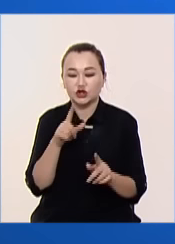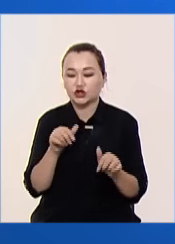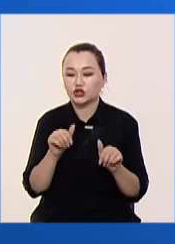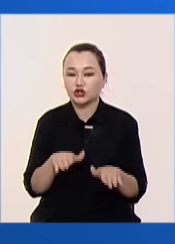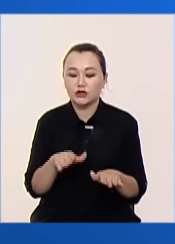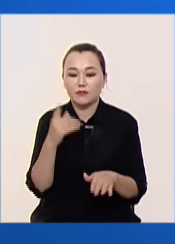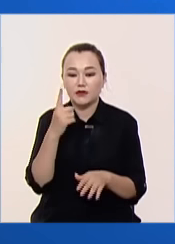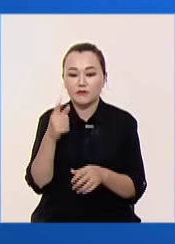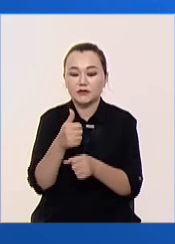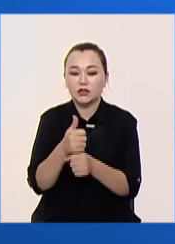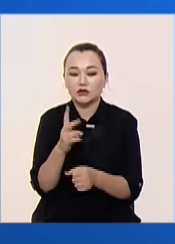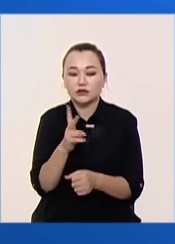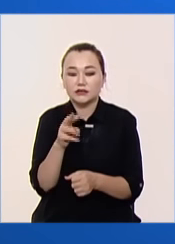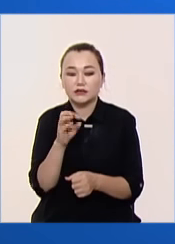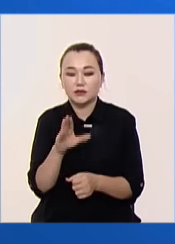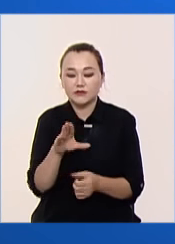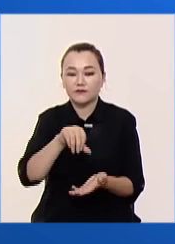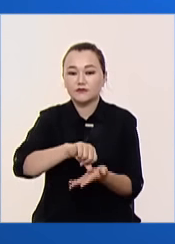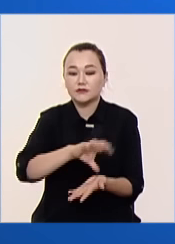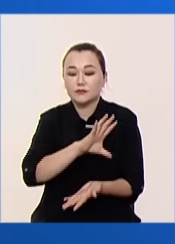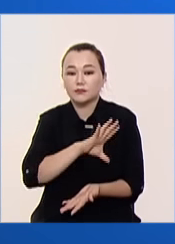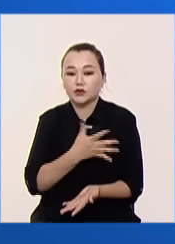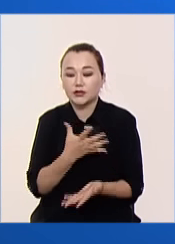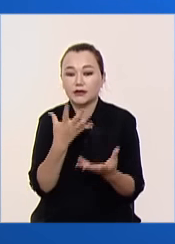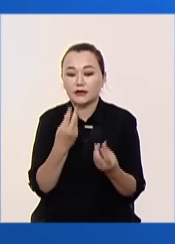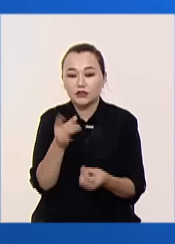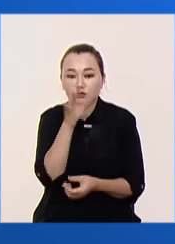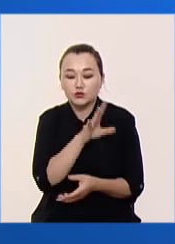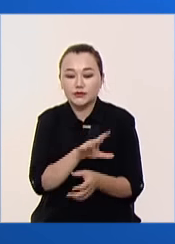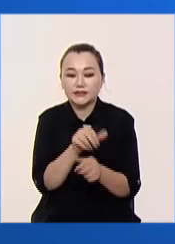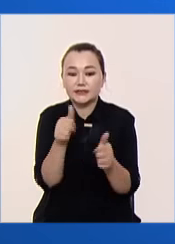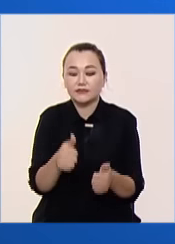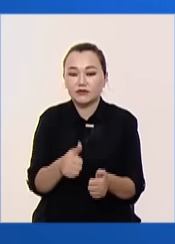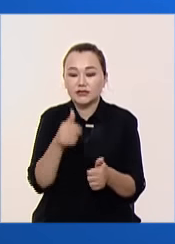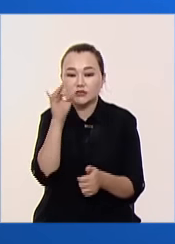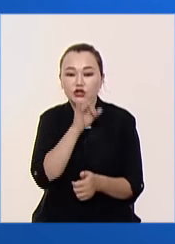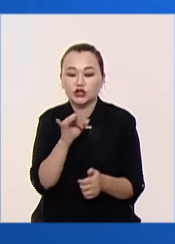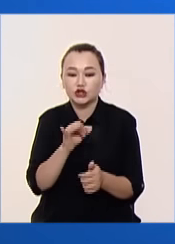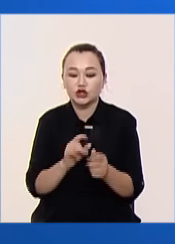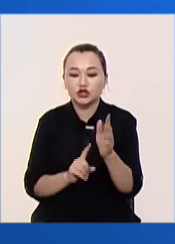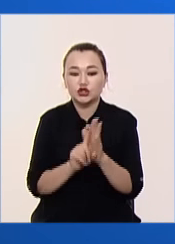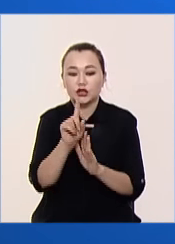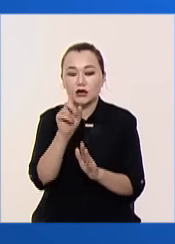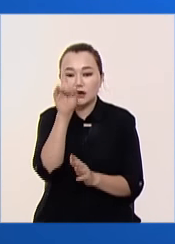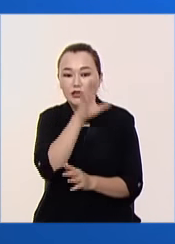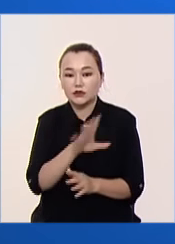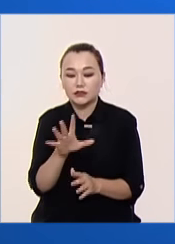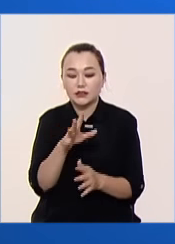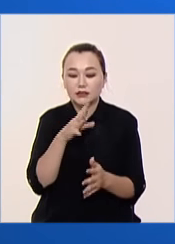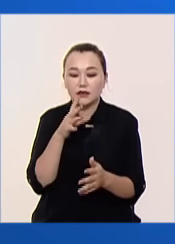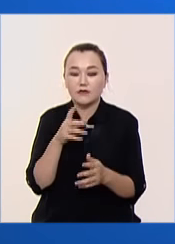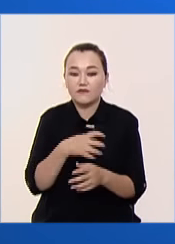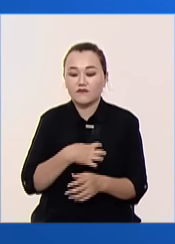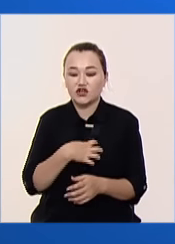сыграл первый президент Нурсултан Назарбаев. День республики должен стать символом исторического шага страны государственности. Касым-Жомарт